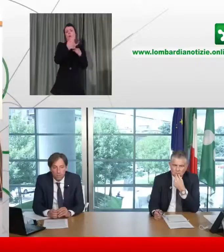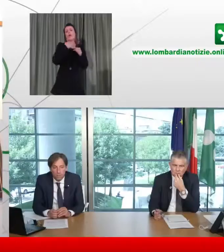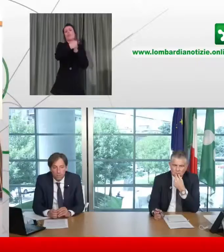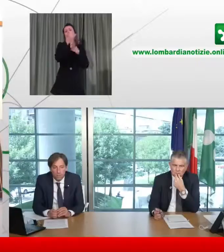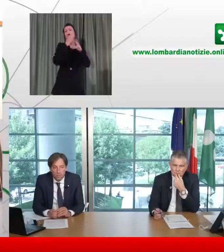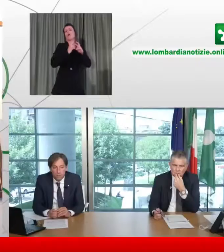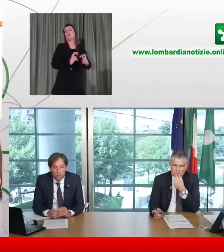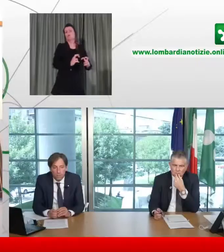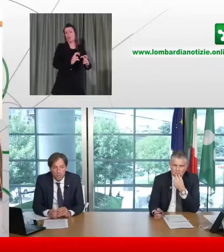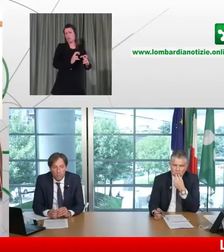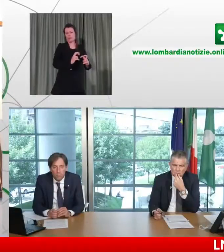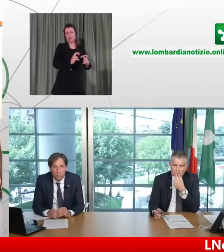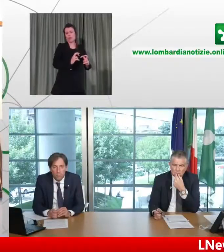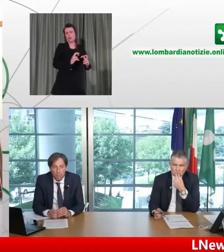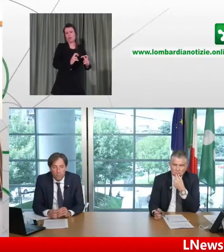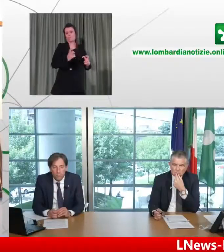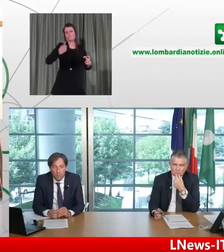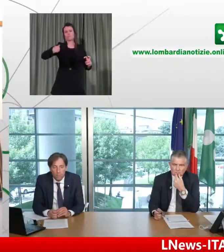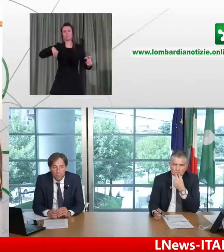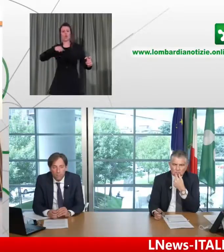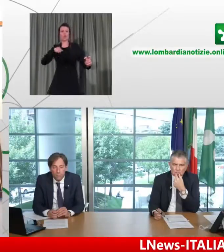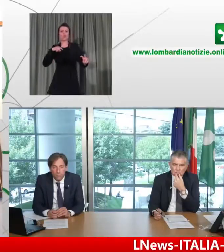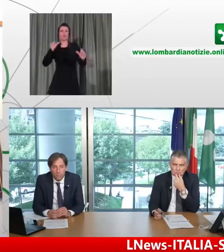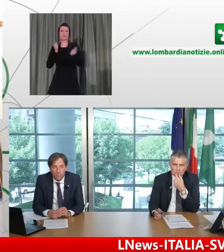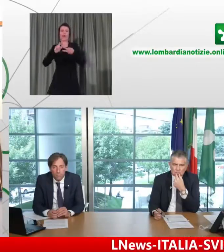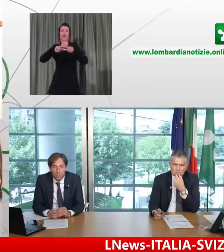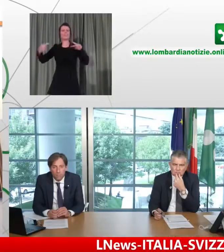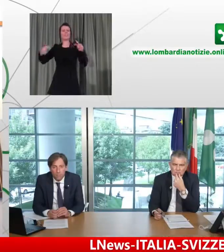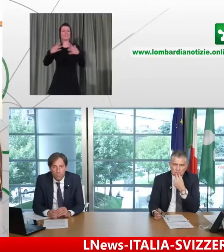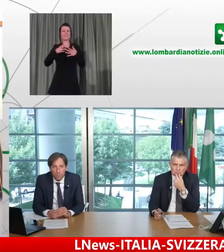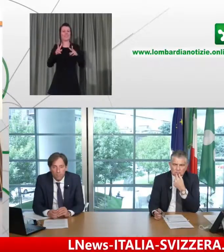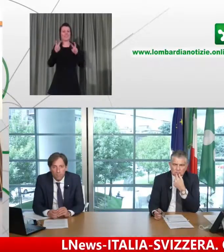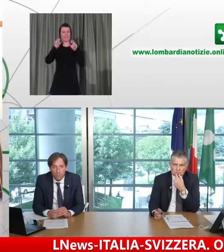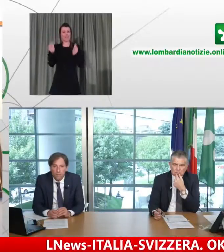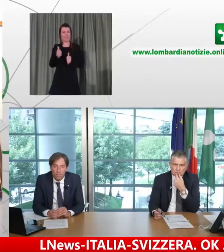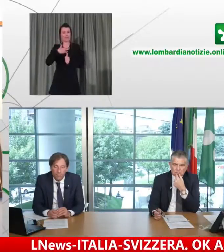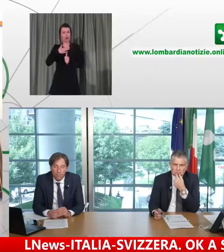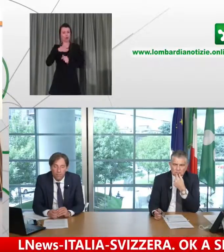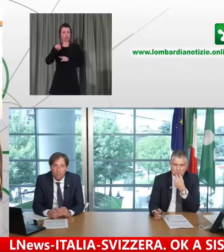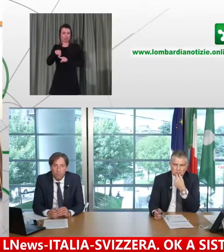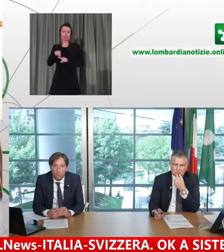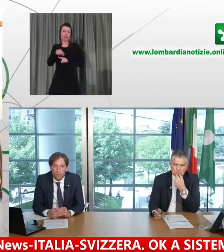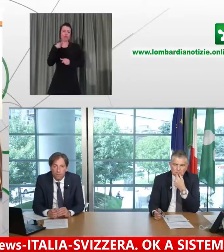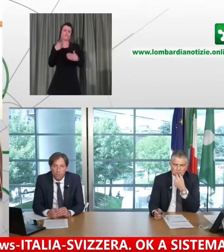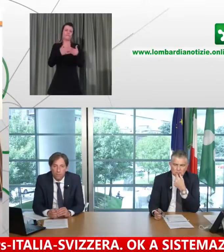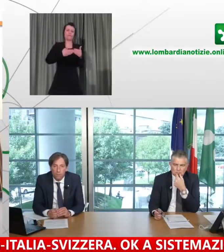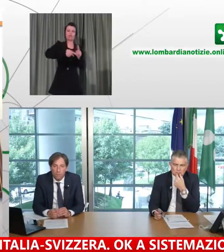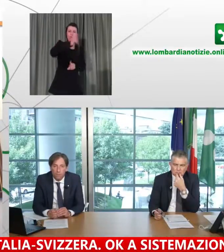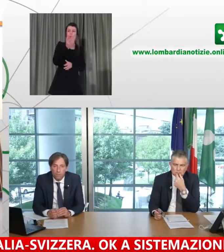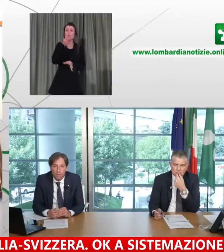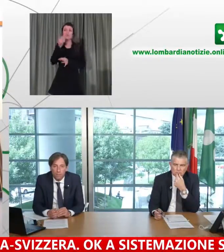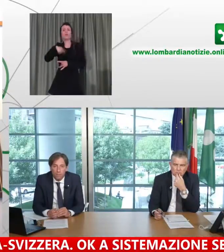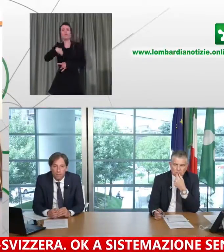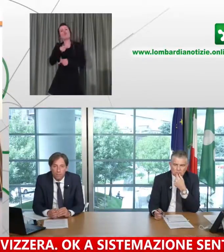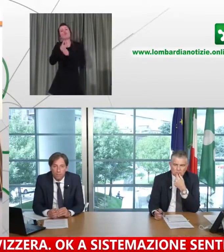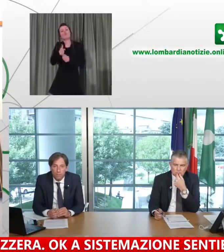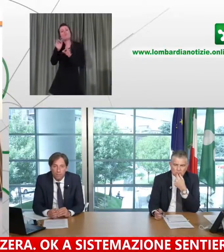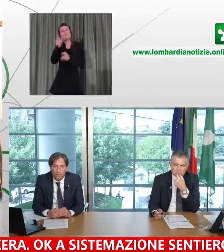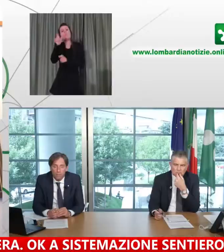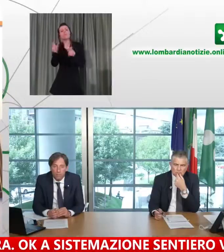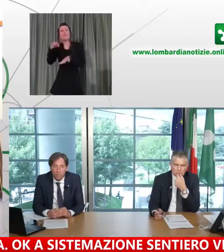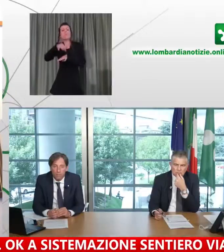a quello che è il nostro DNA e quindi occuparci di pazienti oncologici, di pazienti fragili, di pazienti